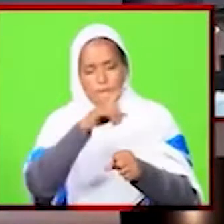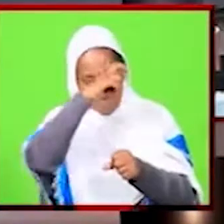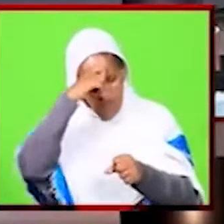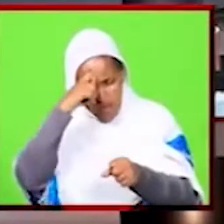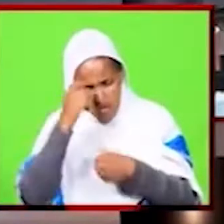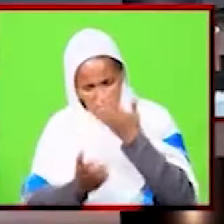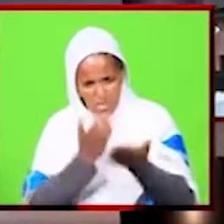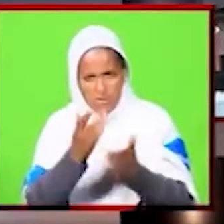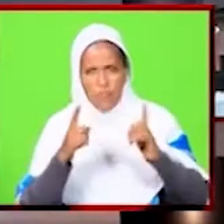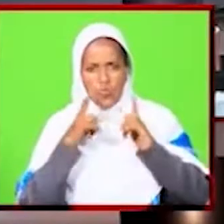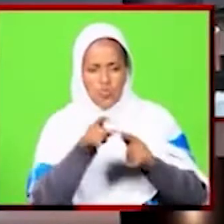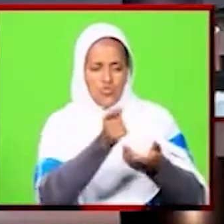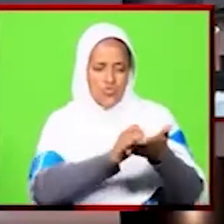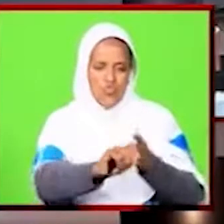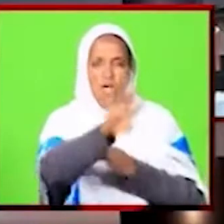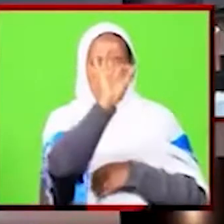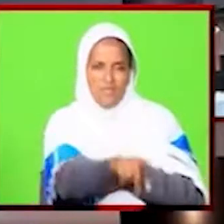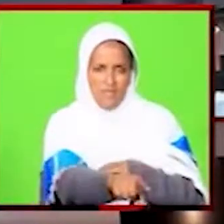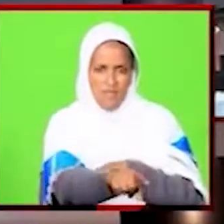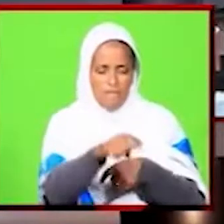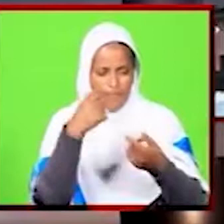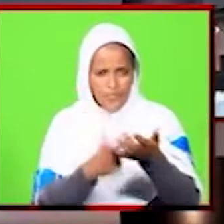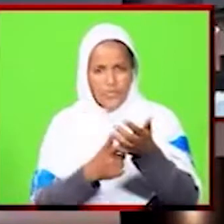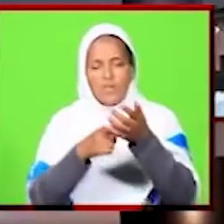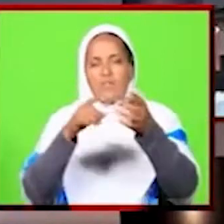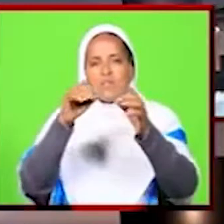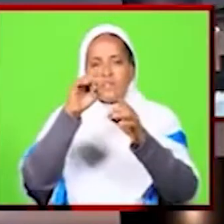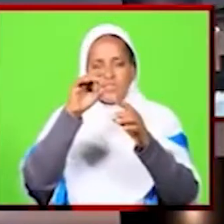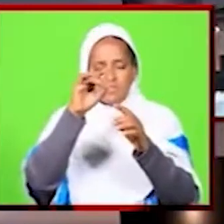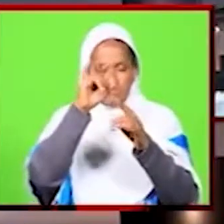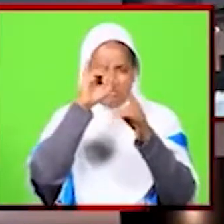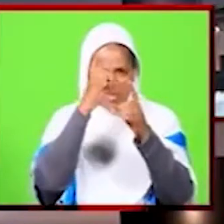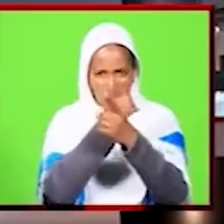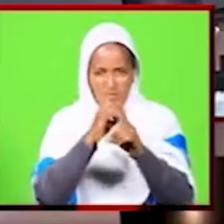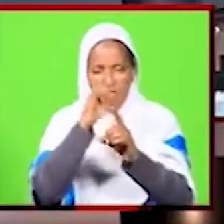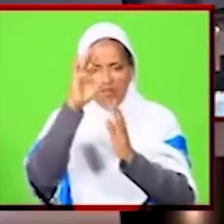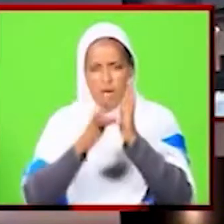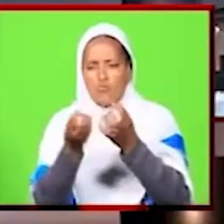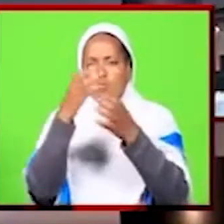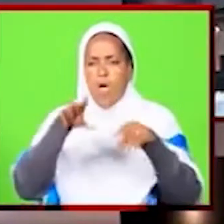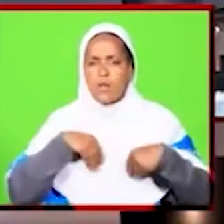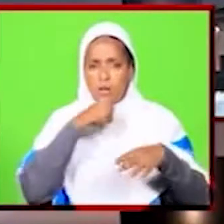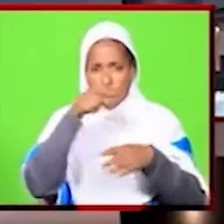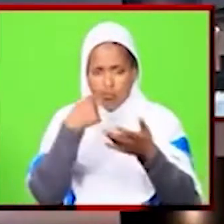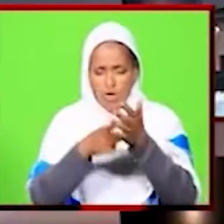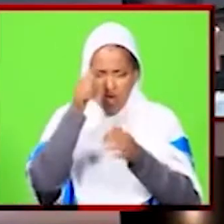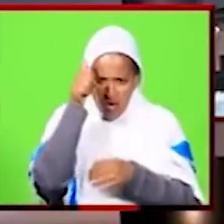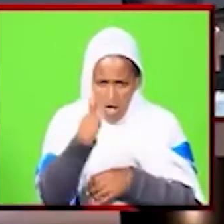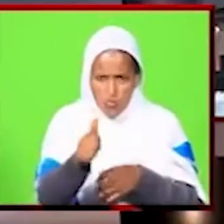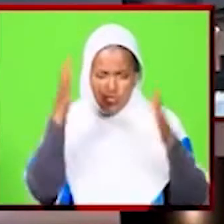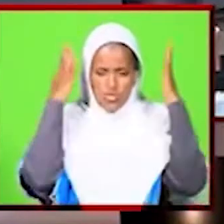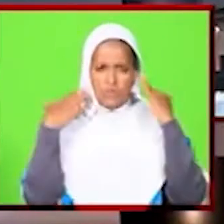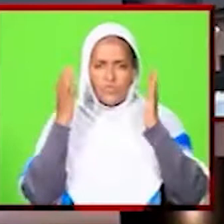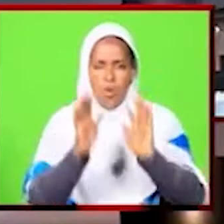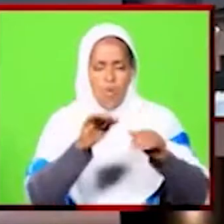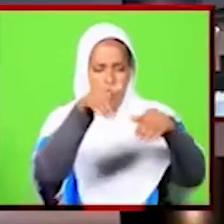እንዲሰሩ ይደረጉ እንደነበርና በባርነት መኖራቸውን የሚጠቅስ ጽሁፍም ተገኝቷል። ስለዚህ ኦሪት ዘጸአት ላይ ያለውን ይሄ ብዙ ሰዎች አንቀበለውም